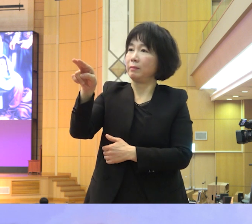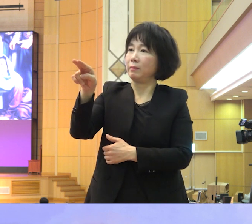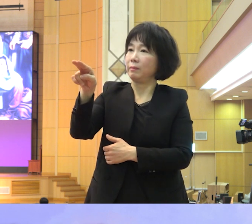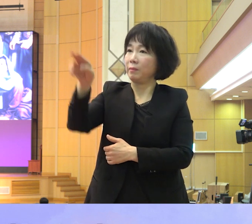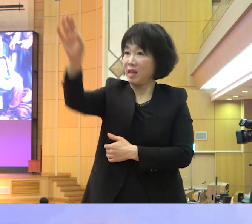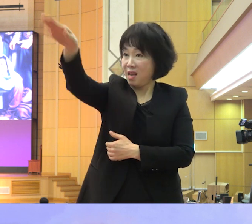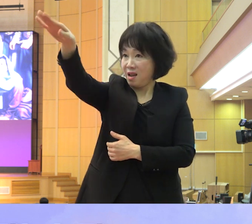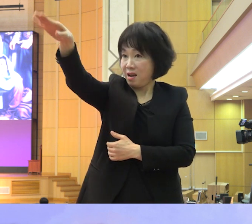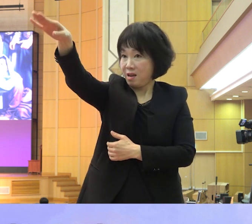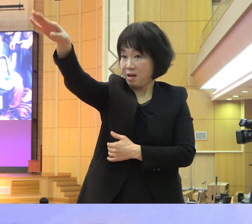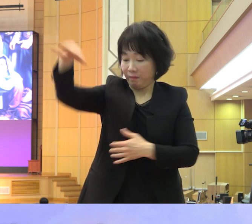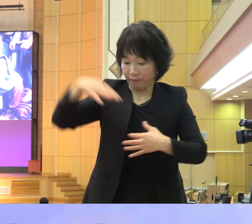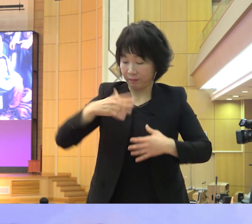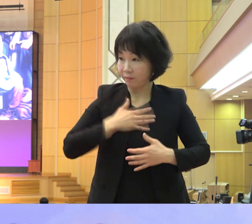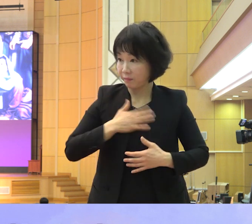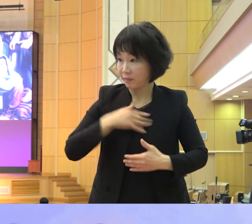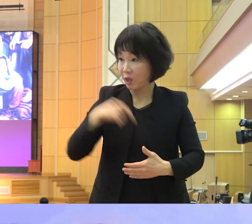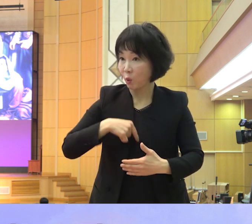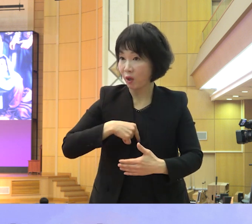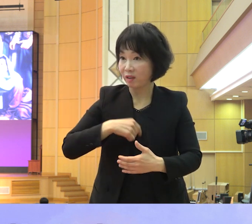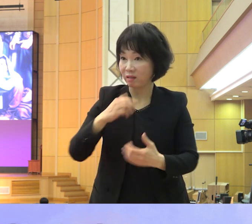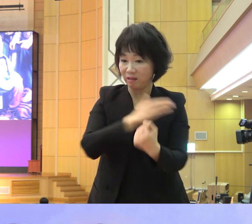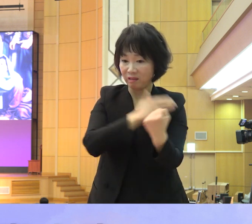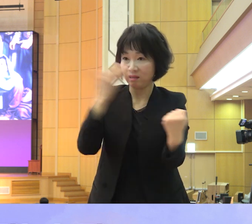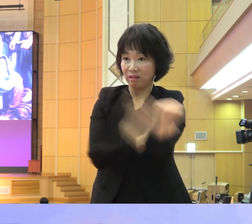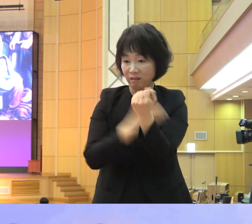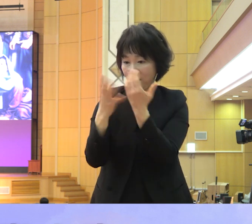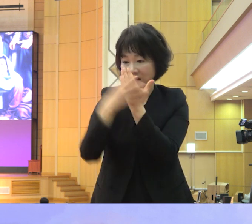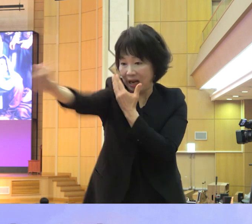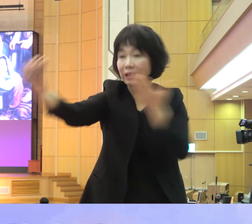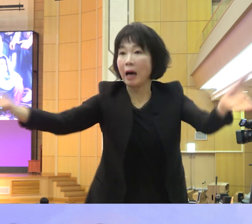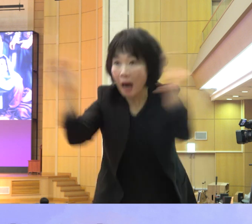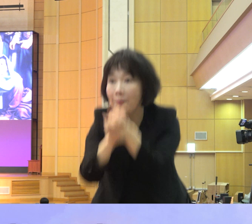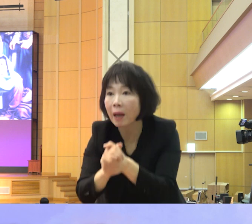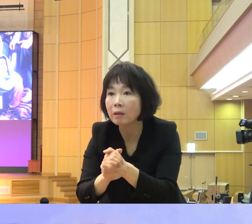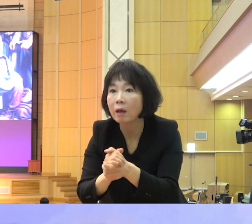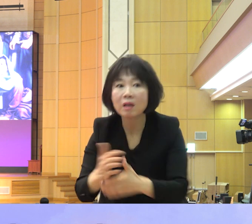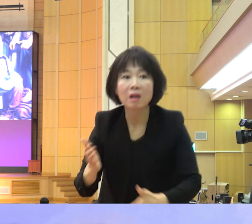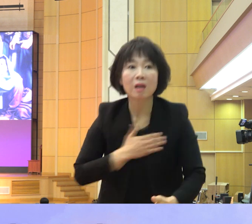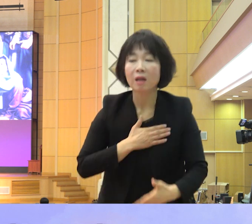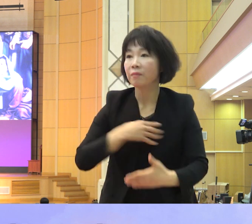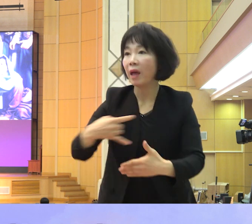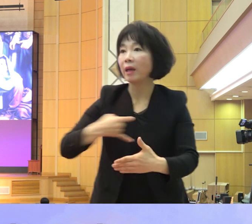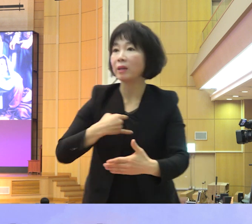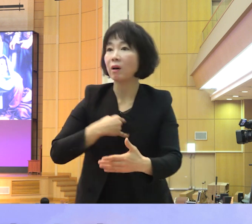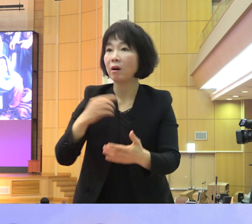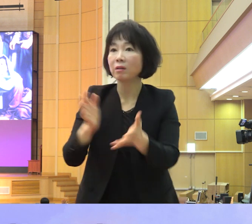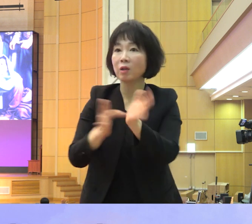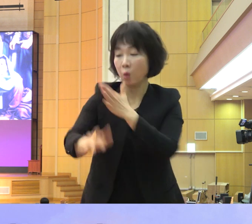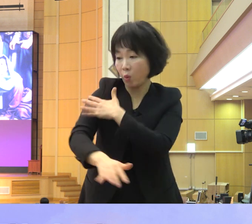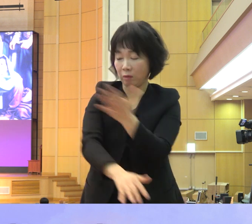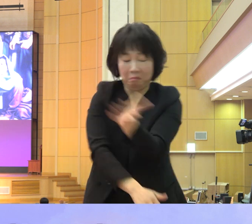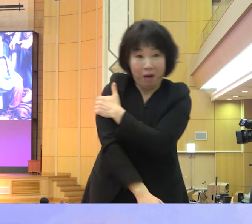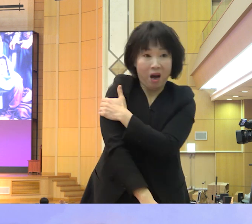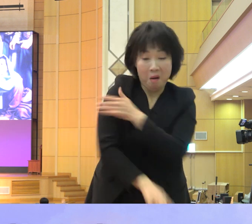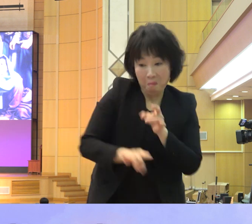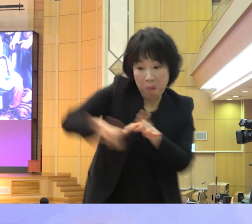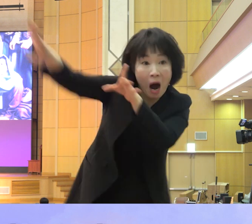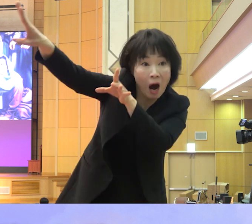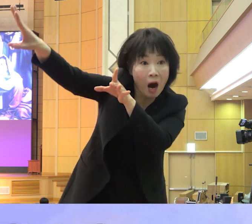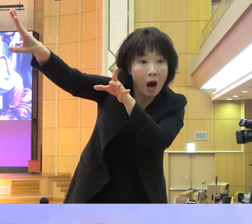내게서 능력이 나갔느니라. 할렐루야. 예수님 옷에 손을 대니 그